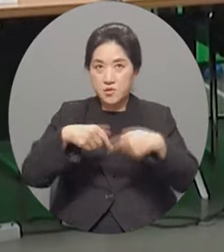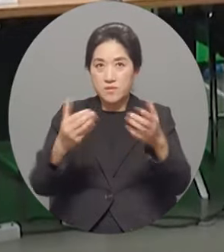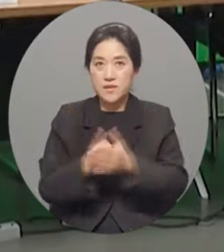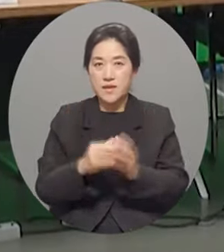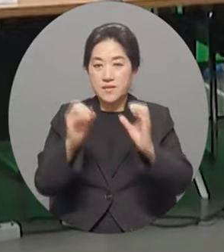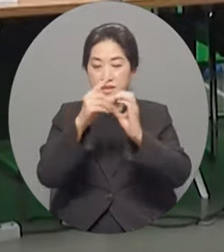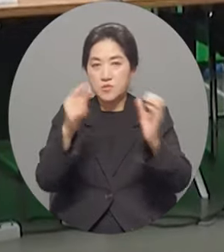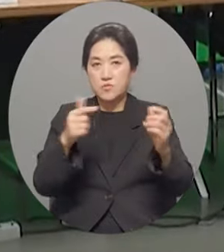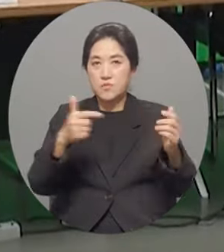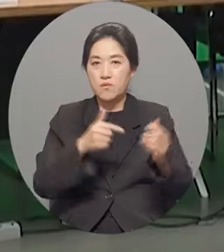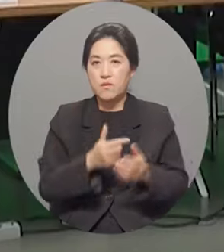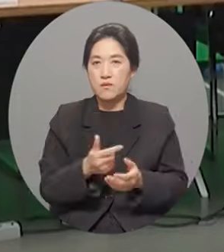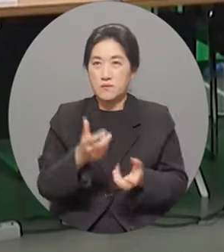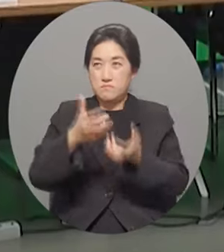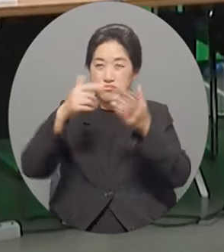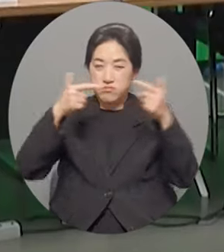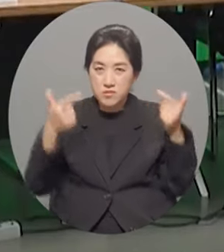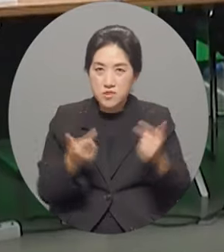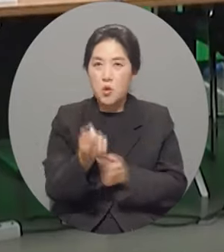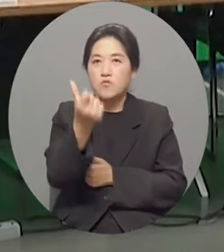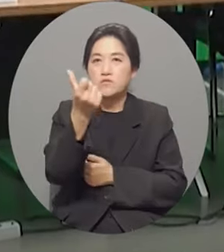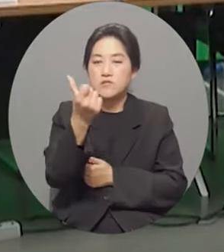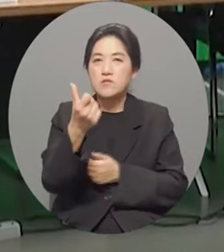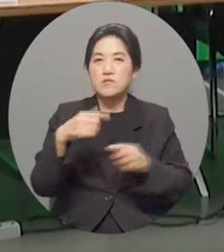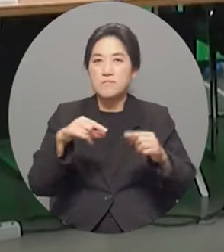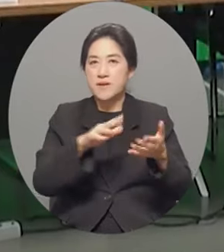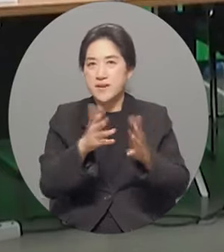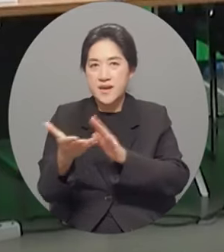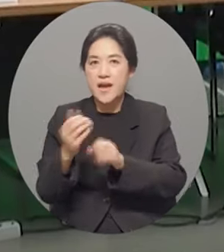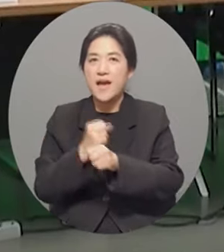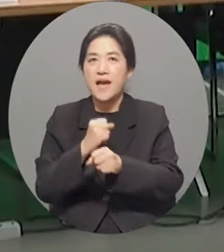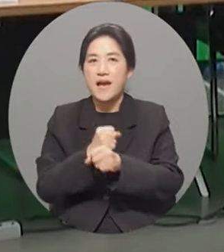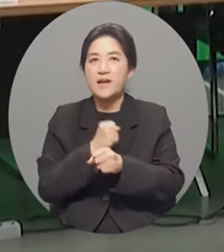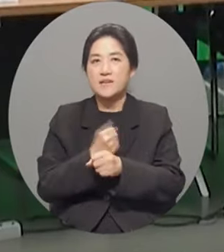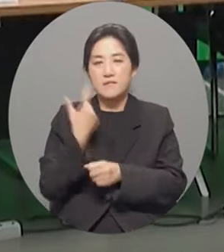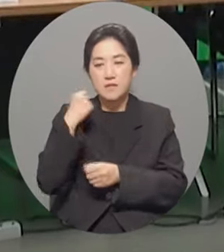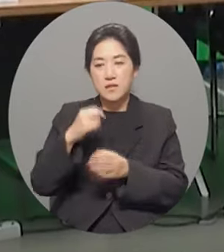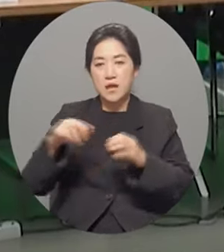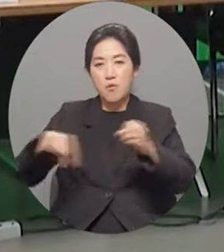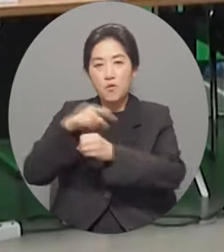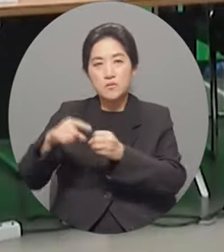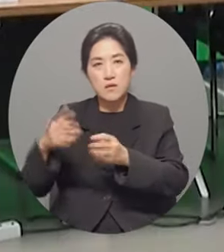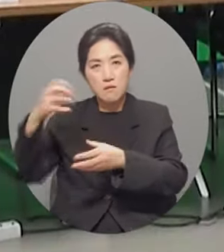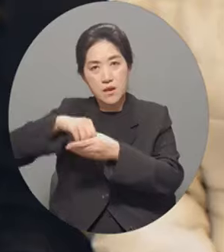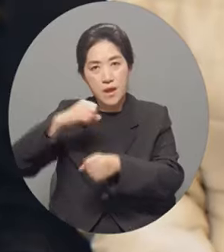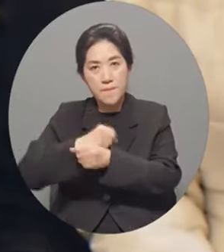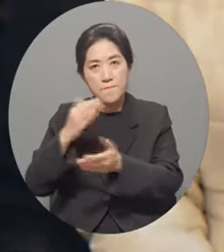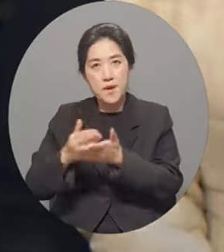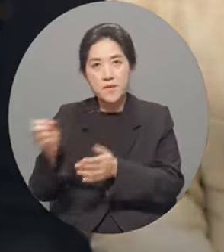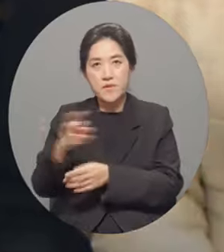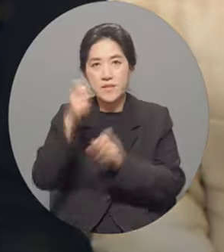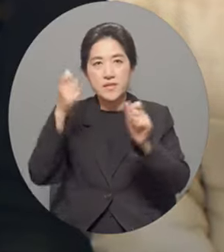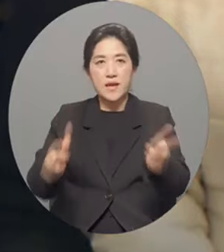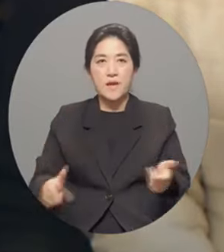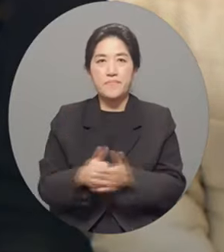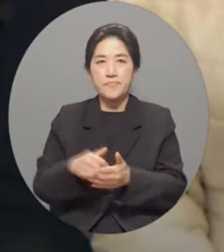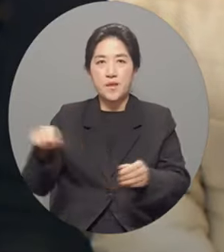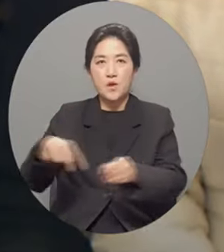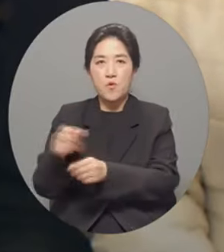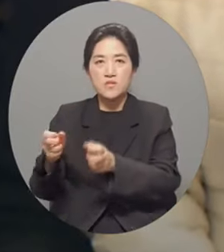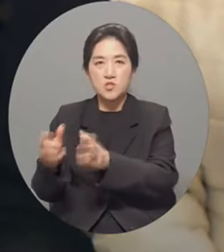적은 에너지원으로의 전환을 내세웠는데 원자력 발전을 포함시킬지의 여부는 여야가 엇갈렸습니다.